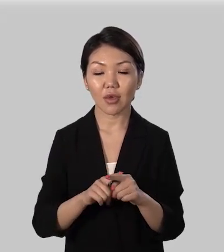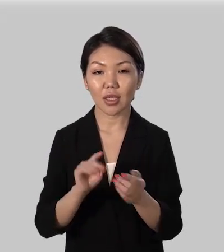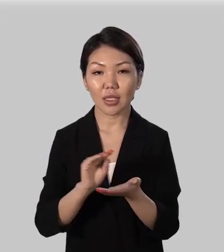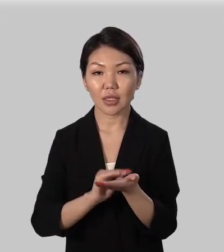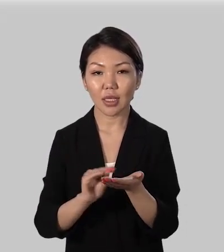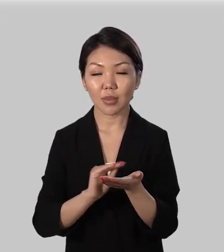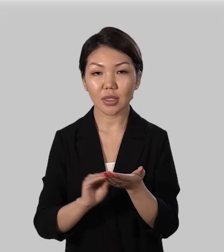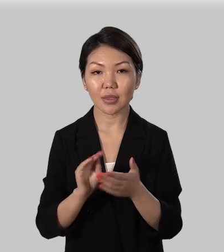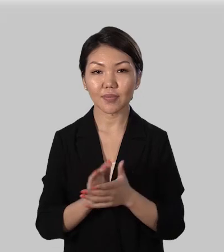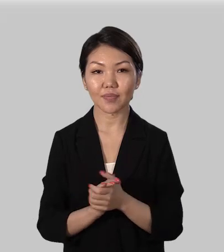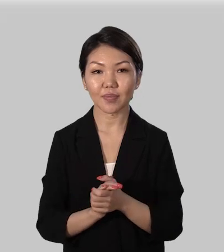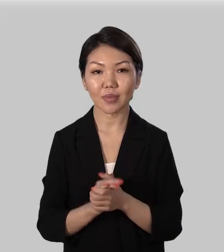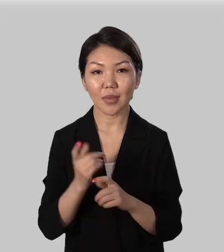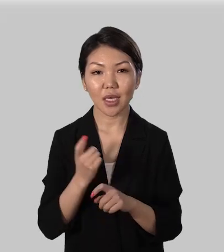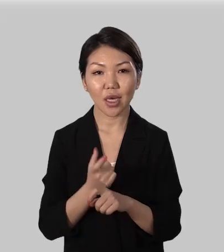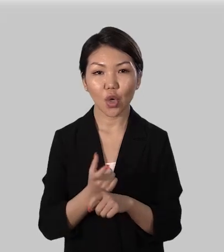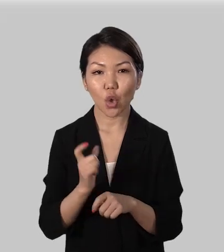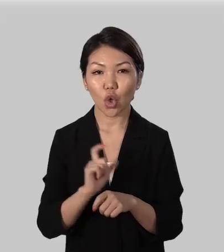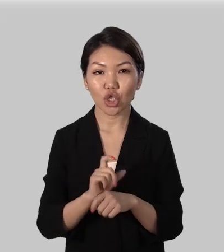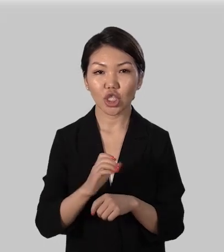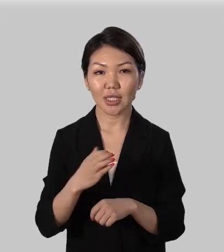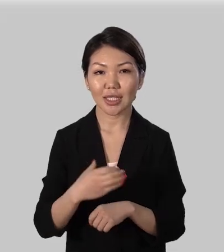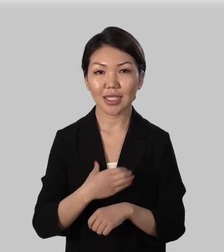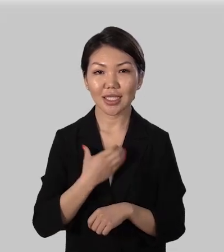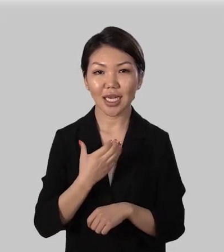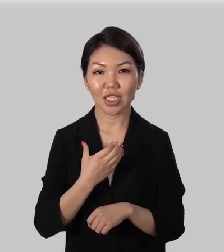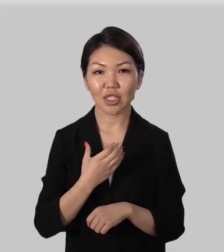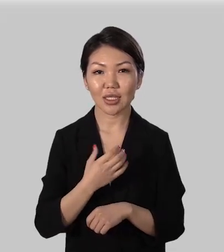страшно не так страшно